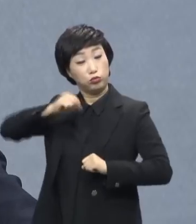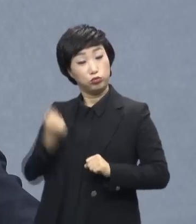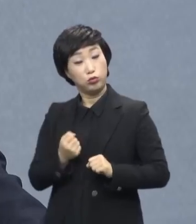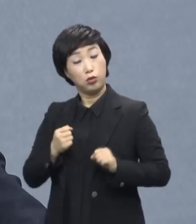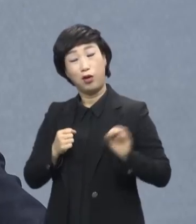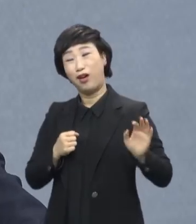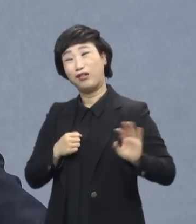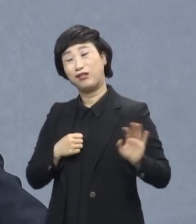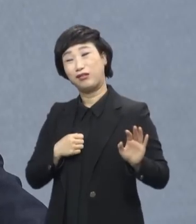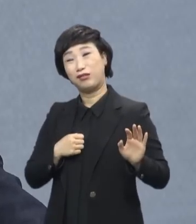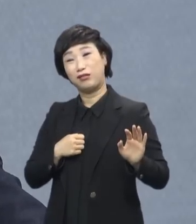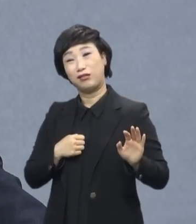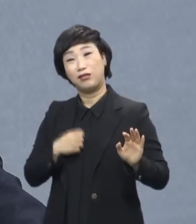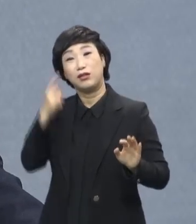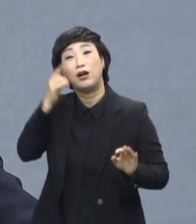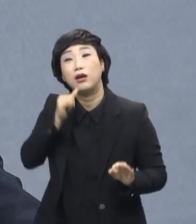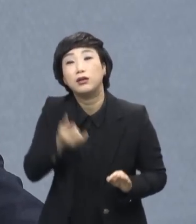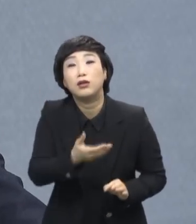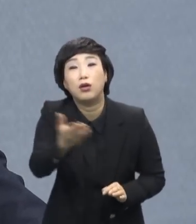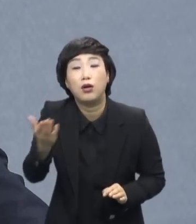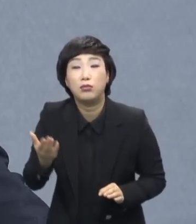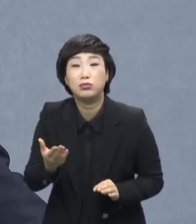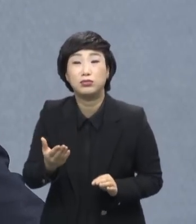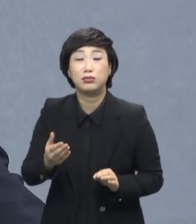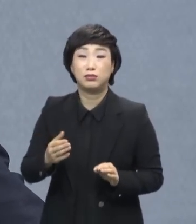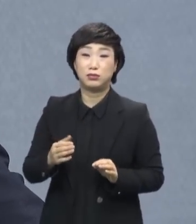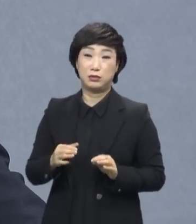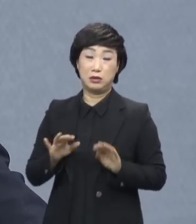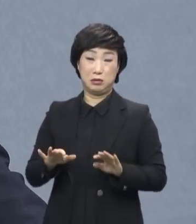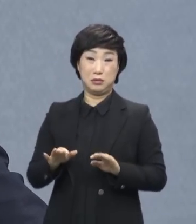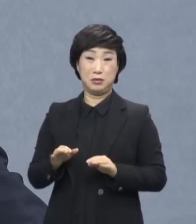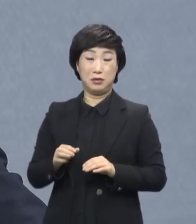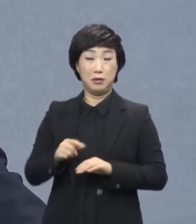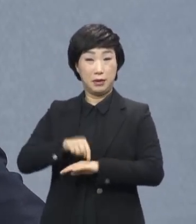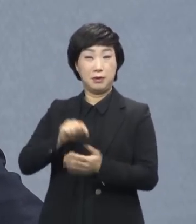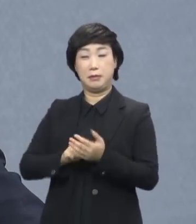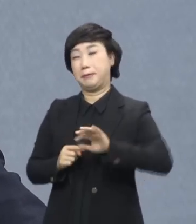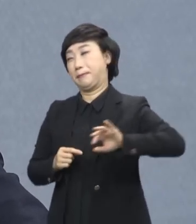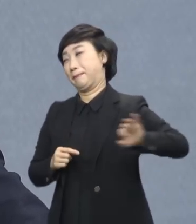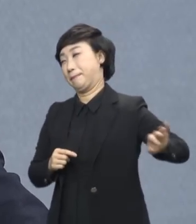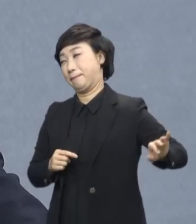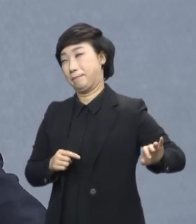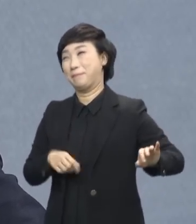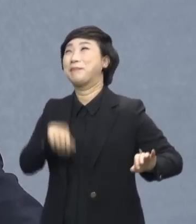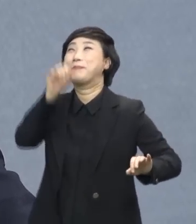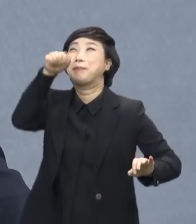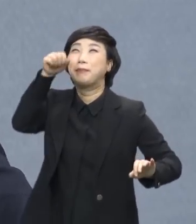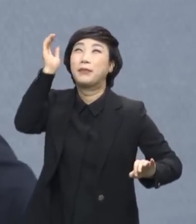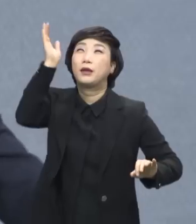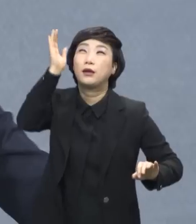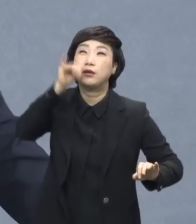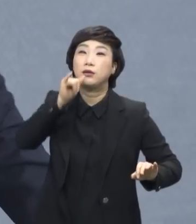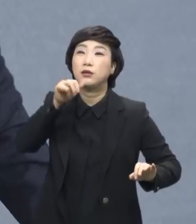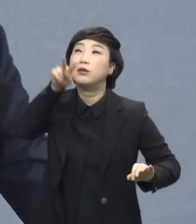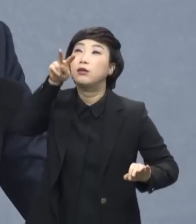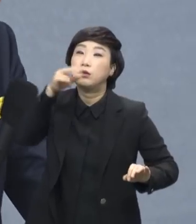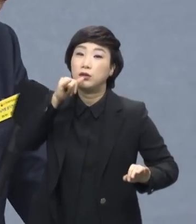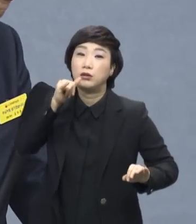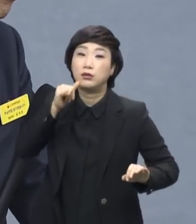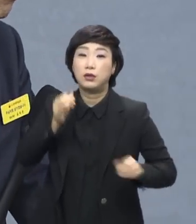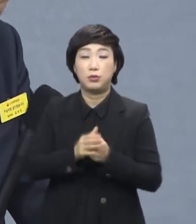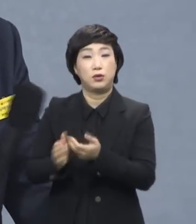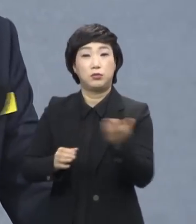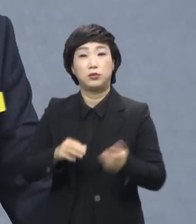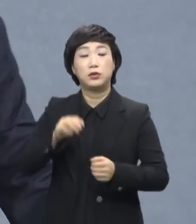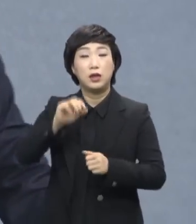말씀은 아니다 라고 마음속으로 제쳐놓고 들으니까 행동하지 않아요.